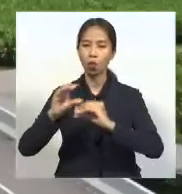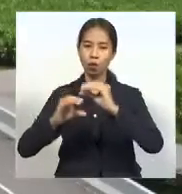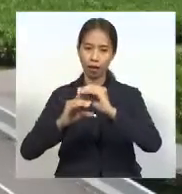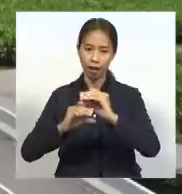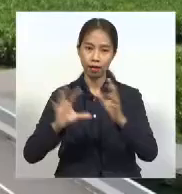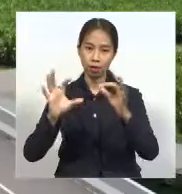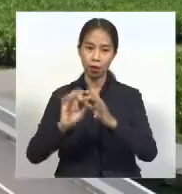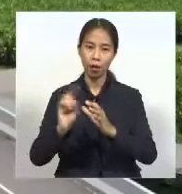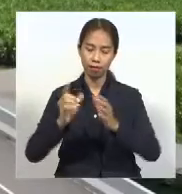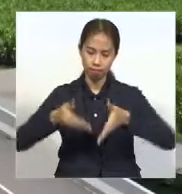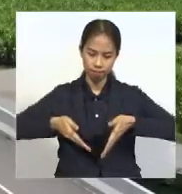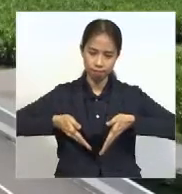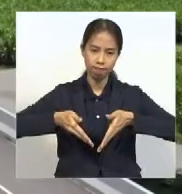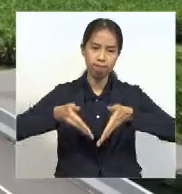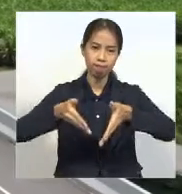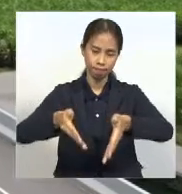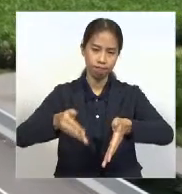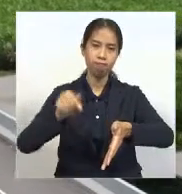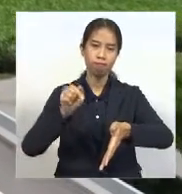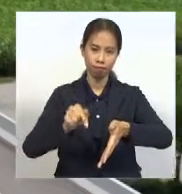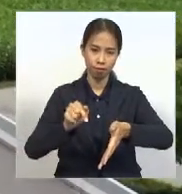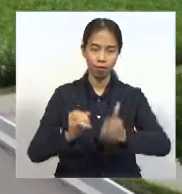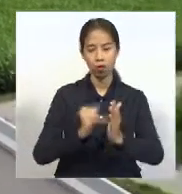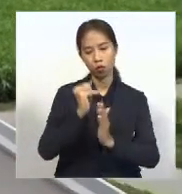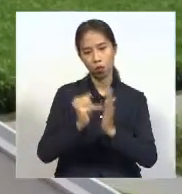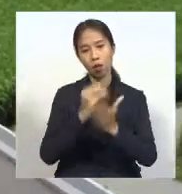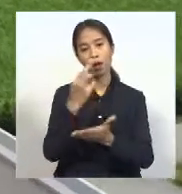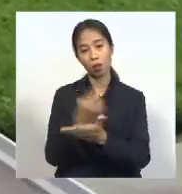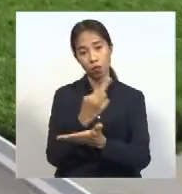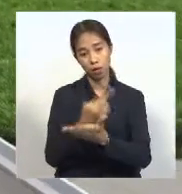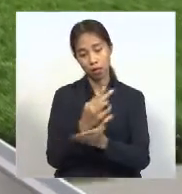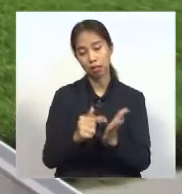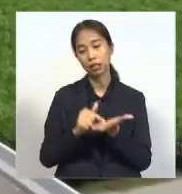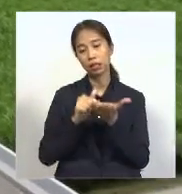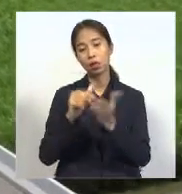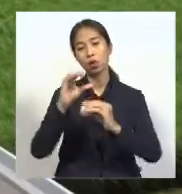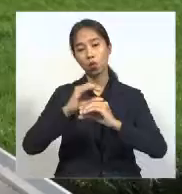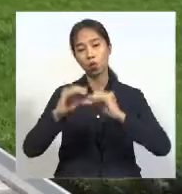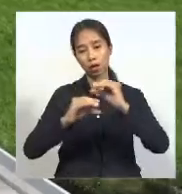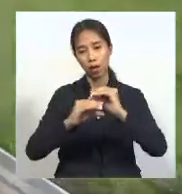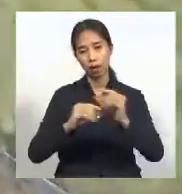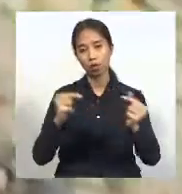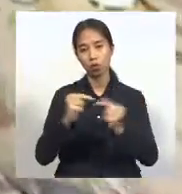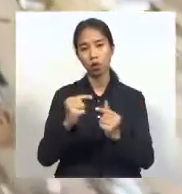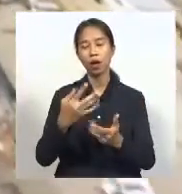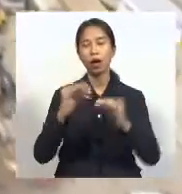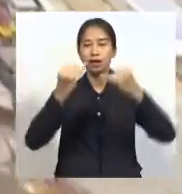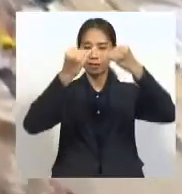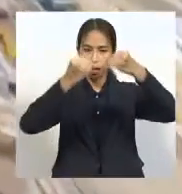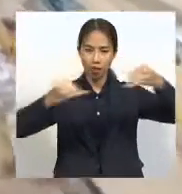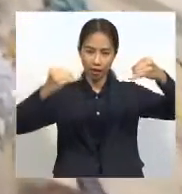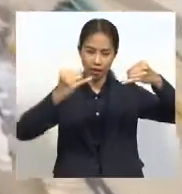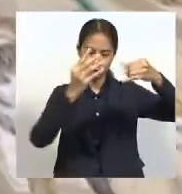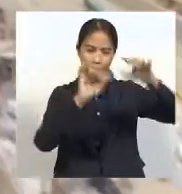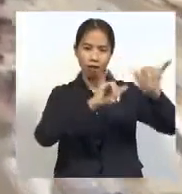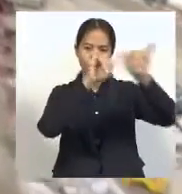ฒนาปรับปรุงเส้นทางเชื่อมโยงภูมิภาคจังหวัดราชบุรีเสนอโครงการปรับปรุงระบบสายไฟลงดินบริเว